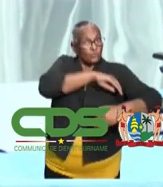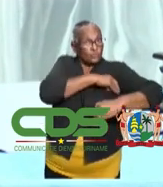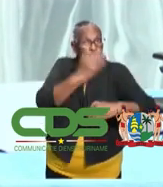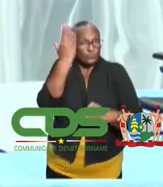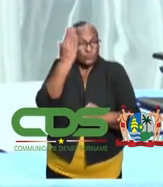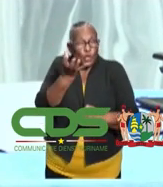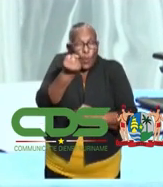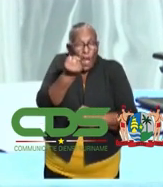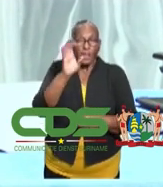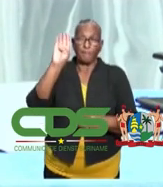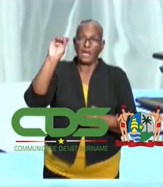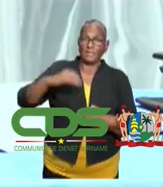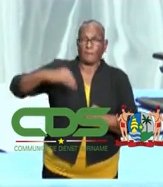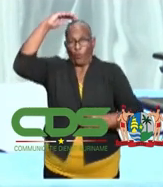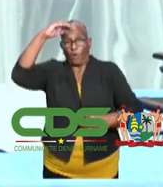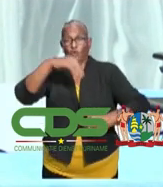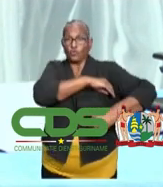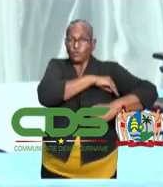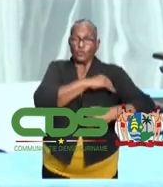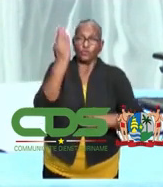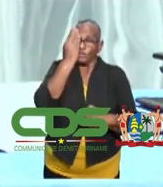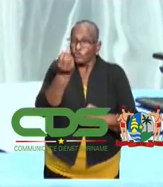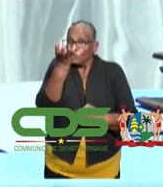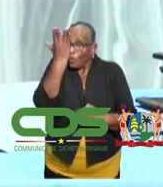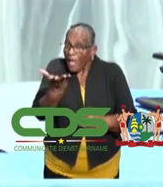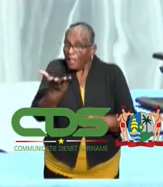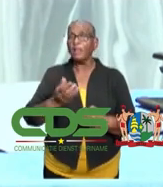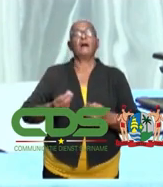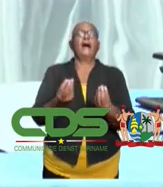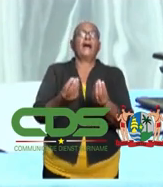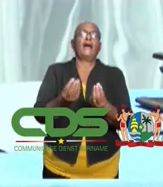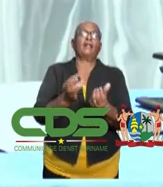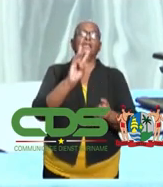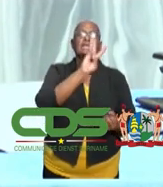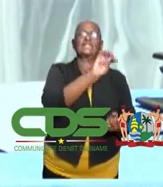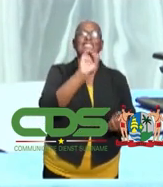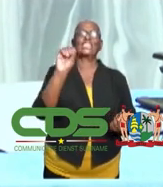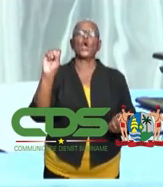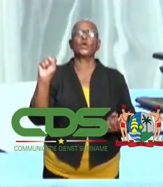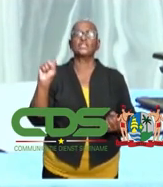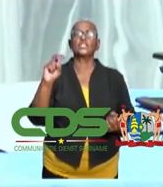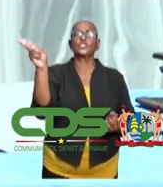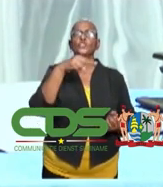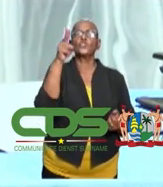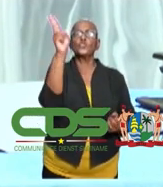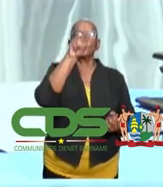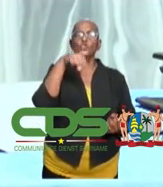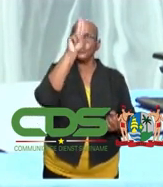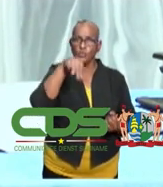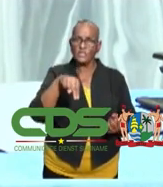op bachelorniveau, masterniveau, PhD, daar is een bedrag van $300.000